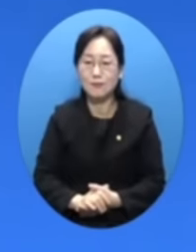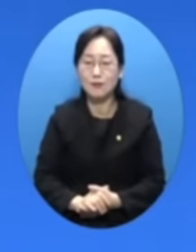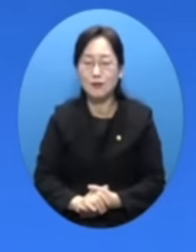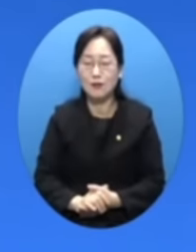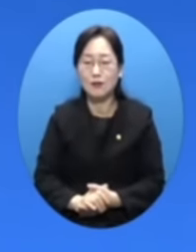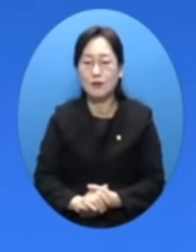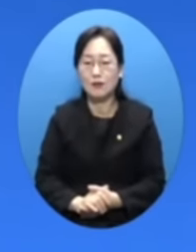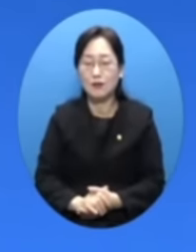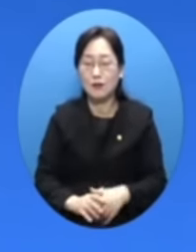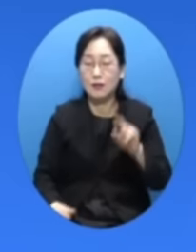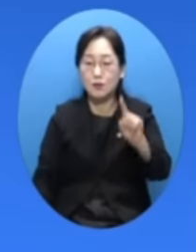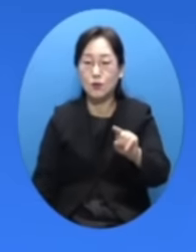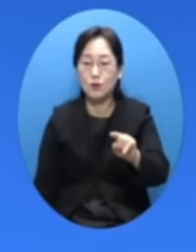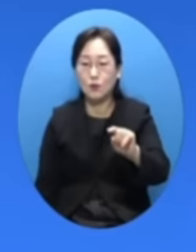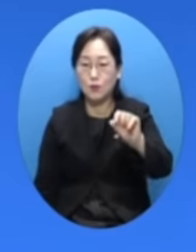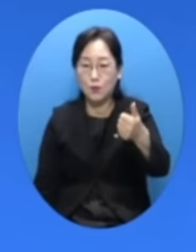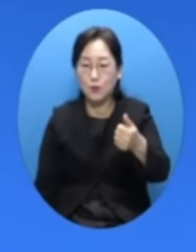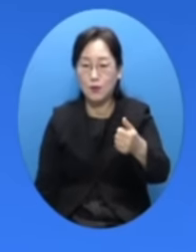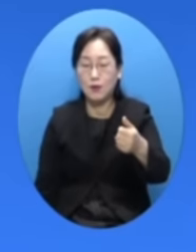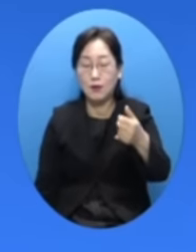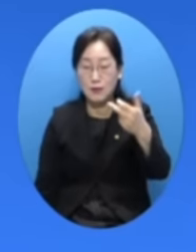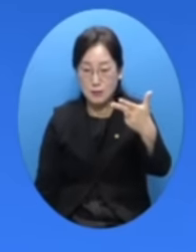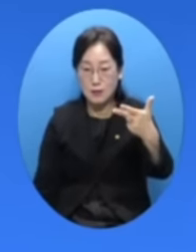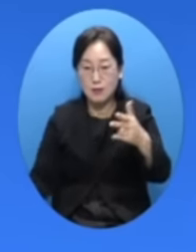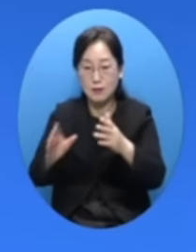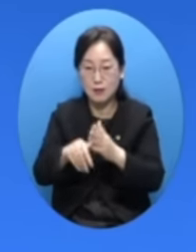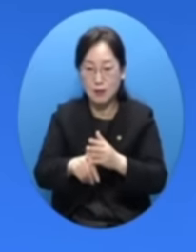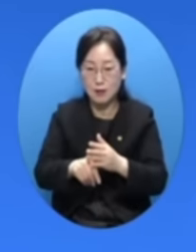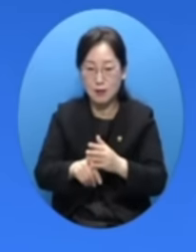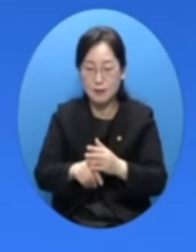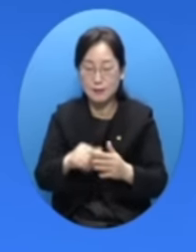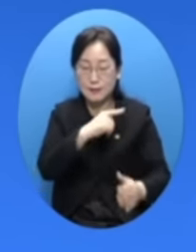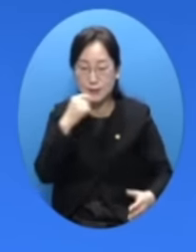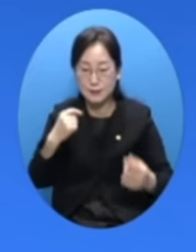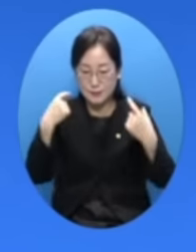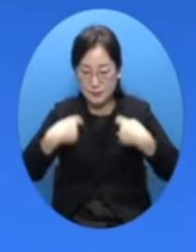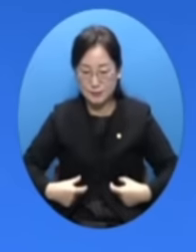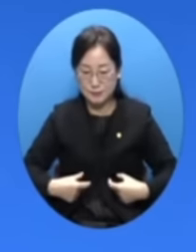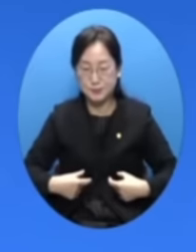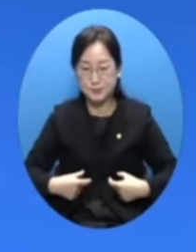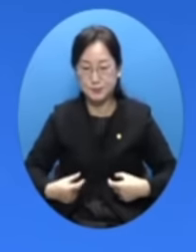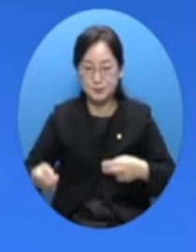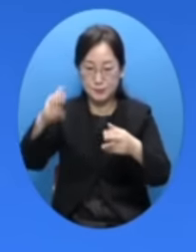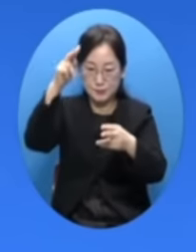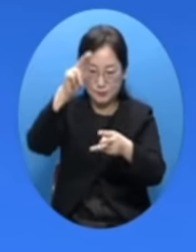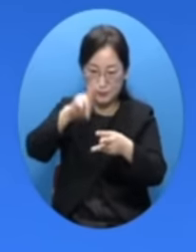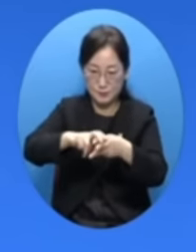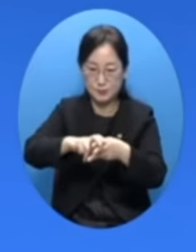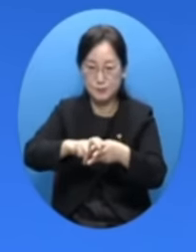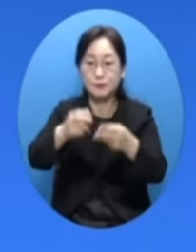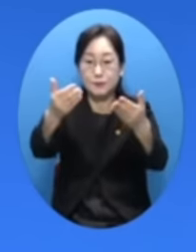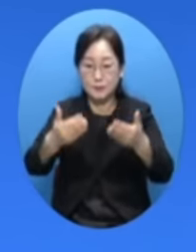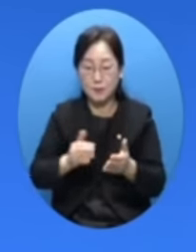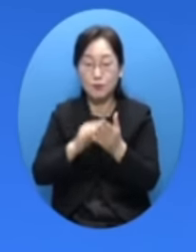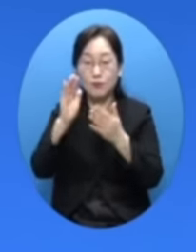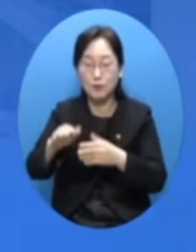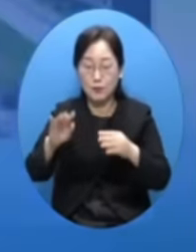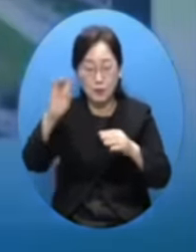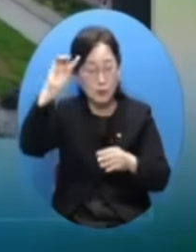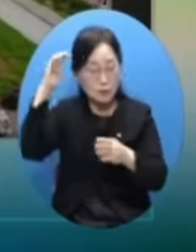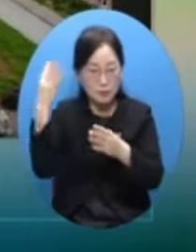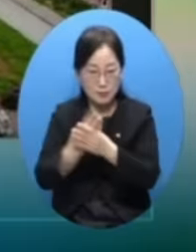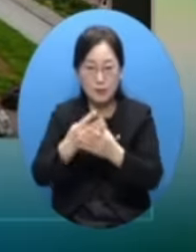그래가지고 1507년에 사제서품을 받고 그가 그 대학에서 박사학을 받은 다음